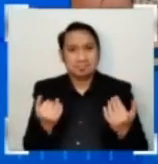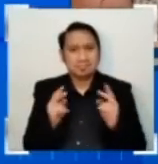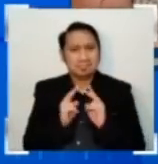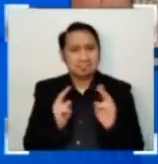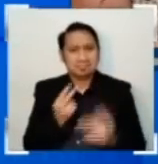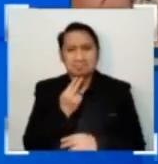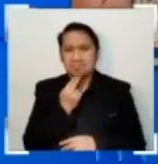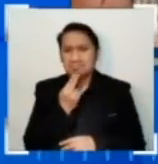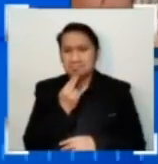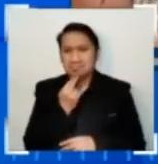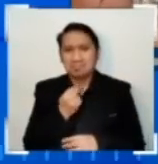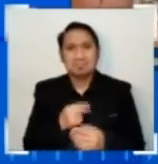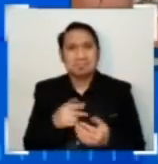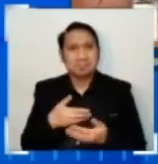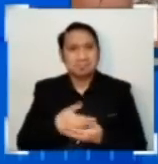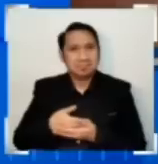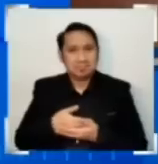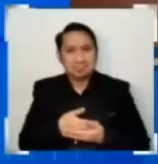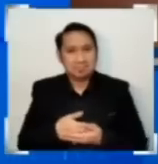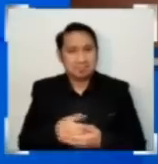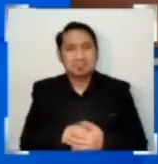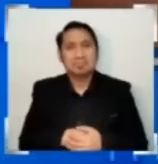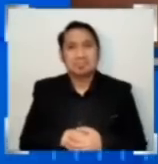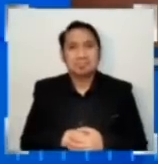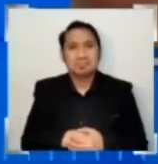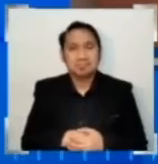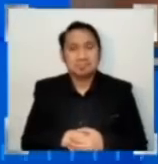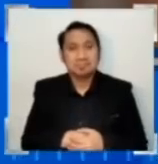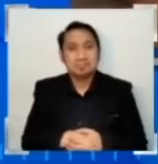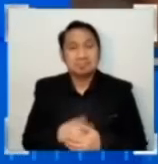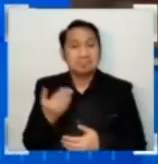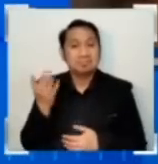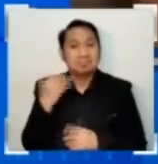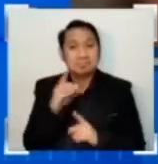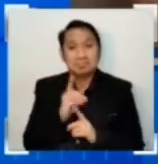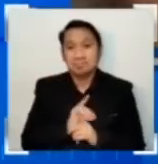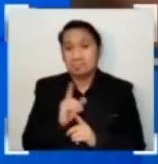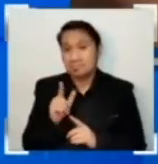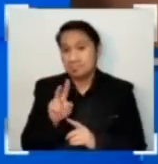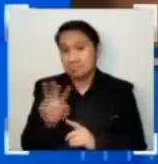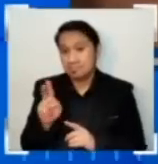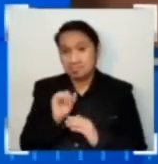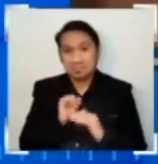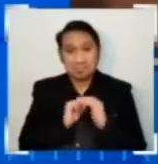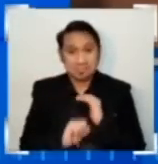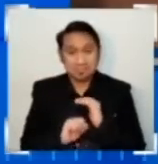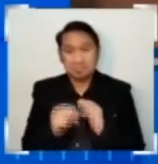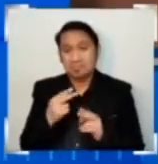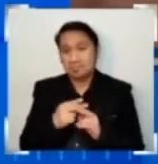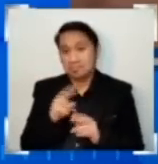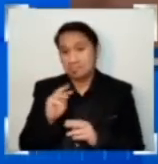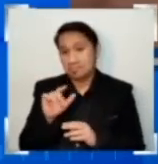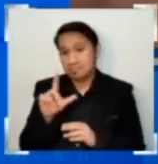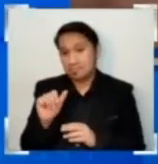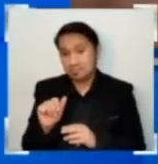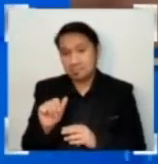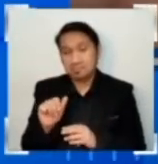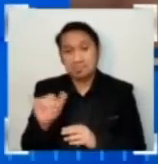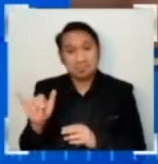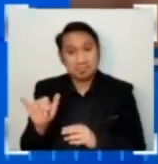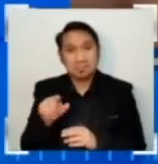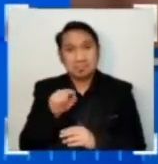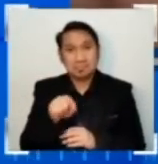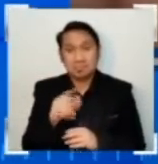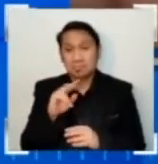baby number 2 ng Bolzico family. Last December 2022, ipinanganak si Miley's, na ang second name ay isinunod